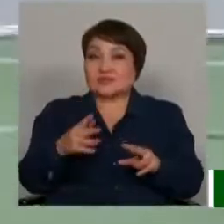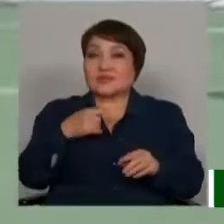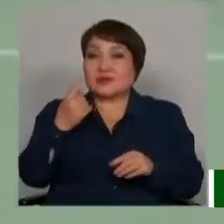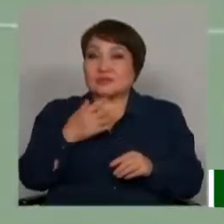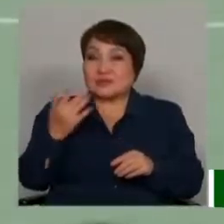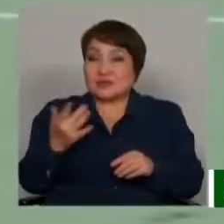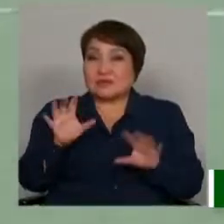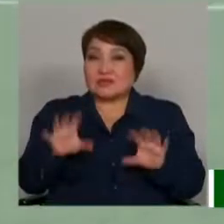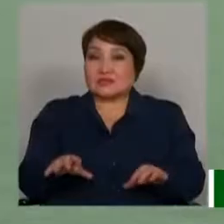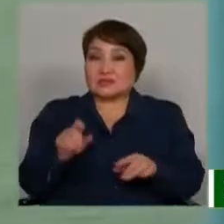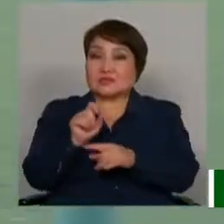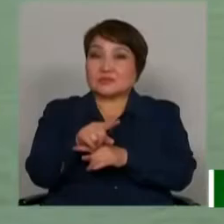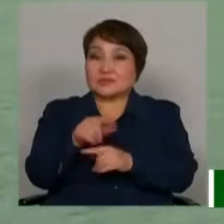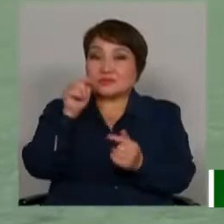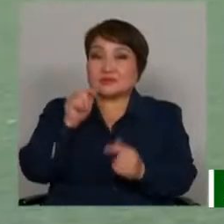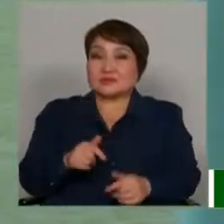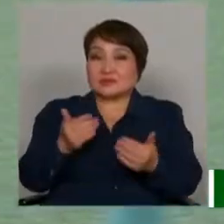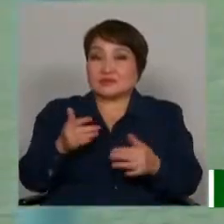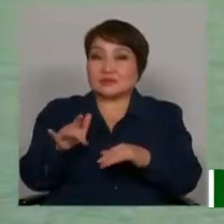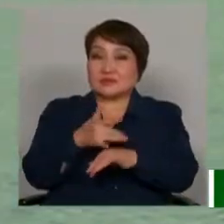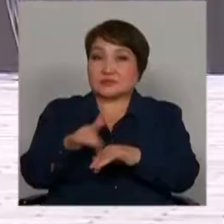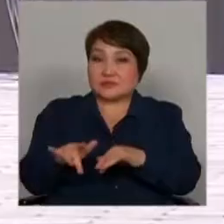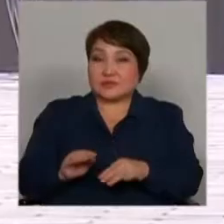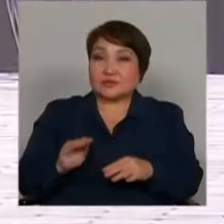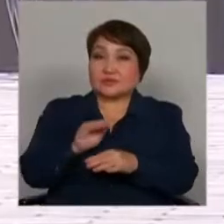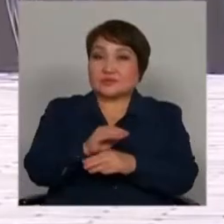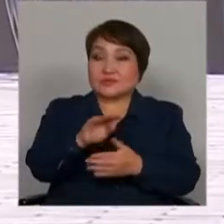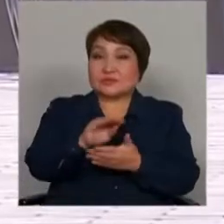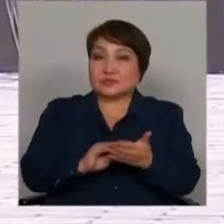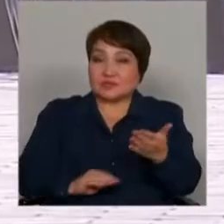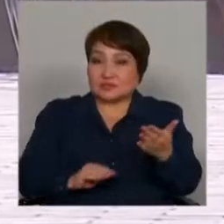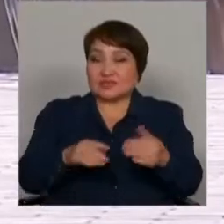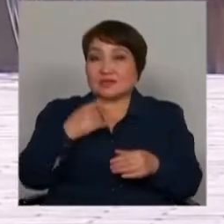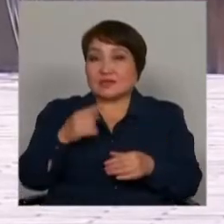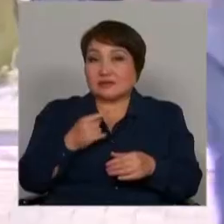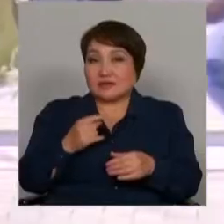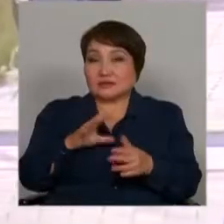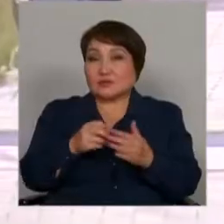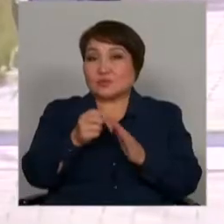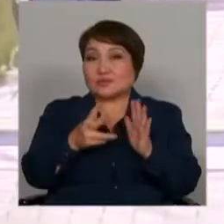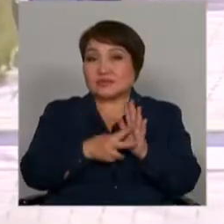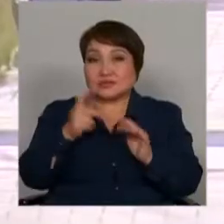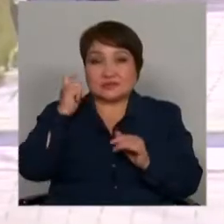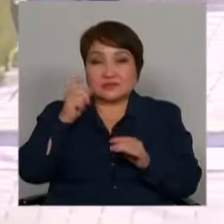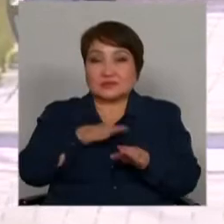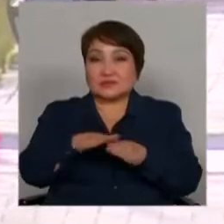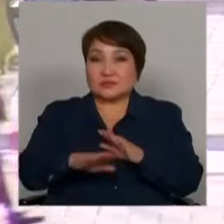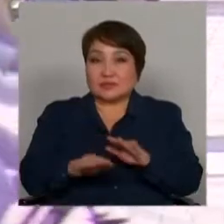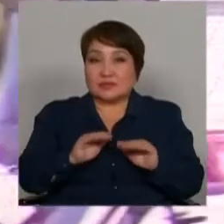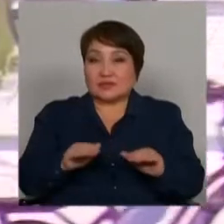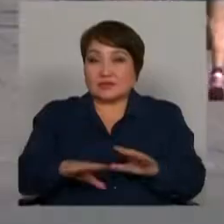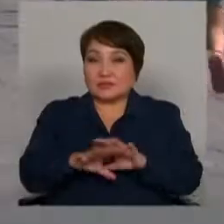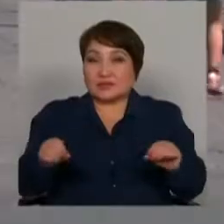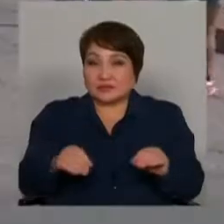президент тапсырмасына сәйкес қазір есептеулер қосымша пысықталып жатқандығын айтты. 18 жасқа толмаған балалардың бәріне жеке